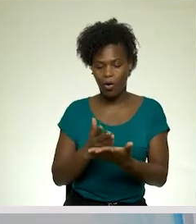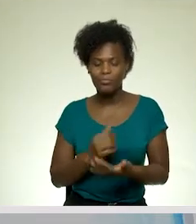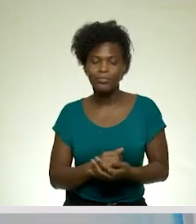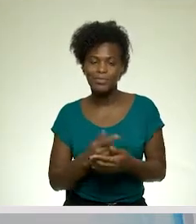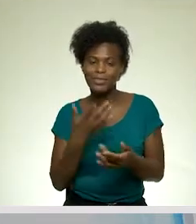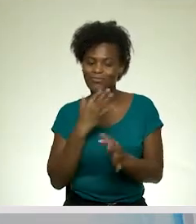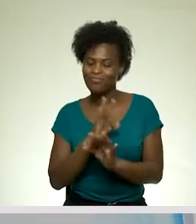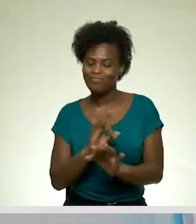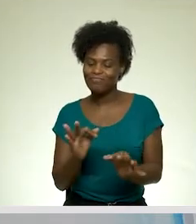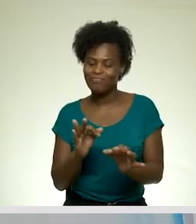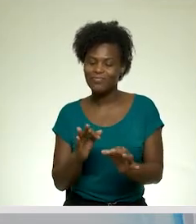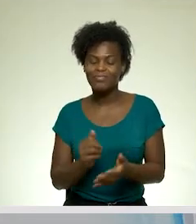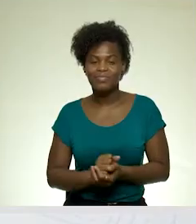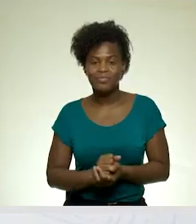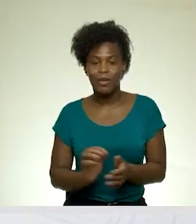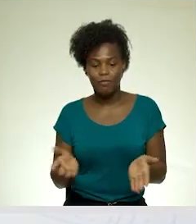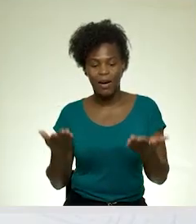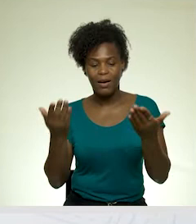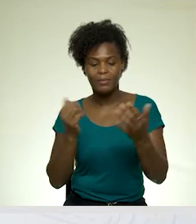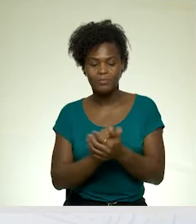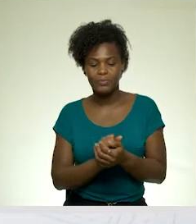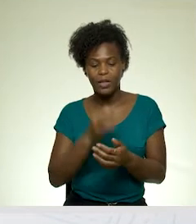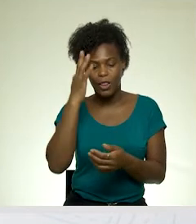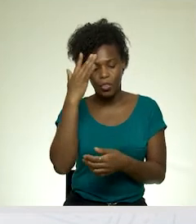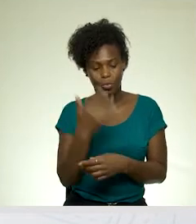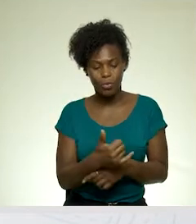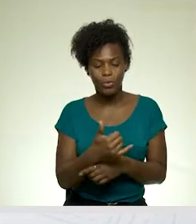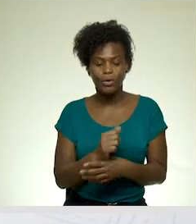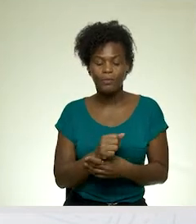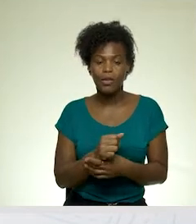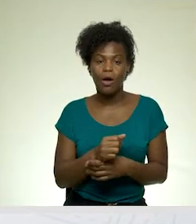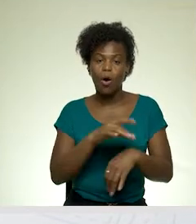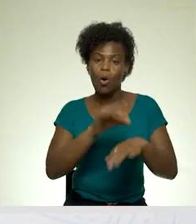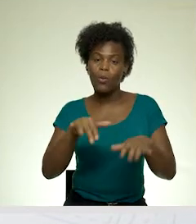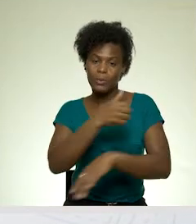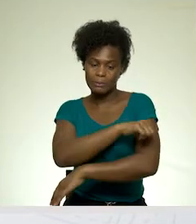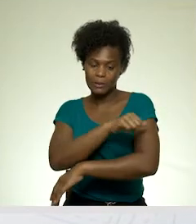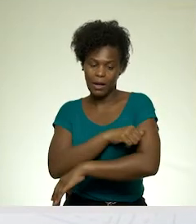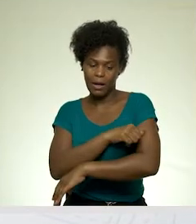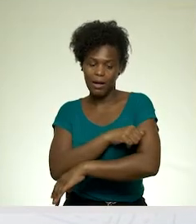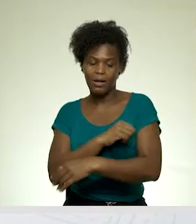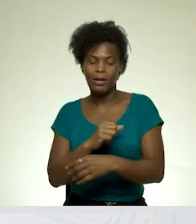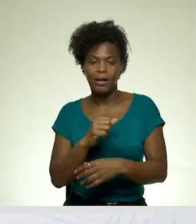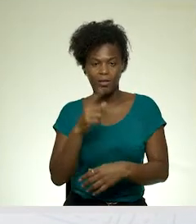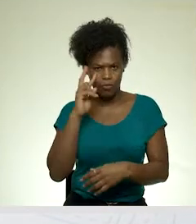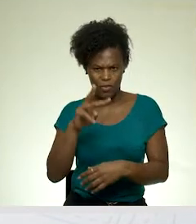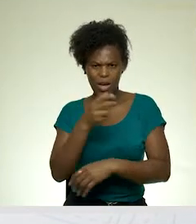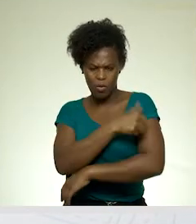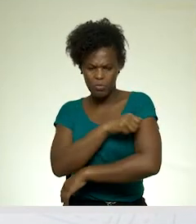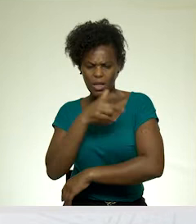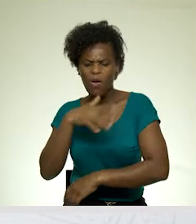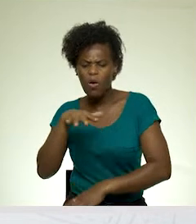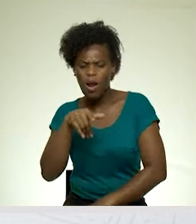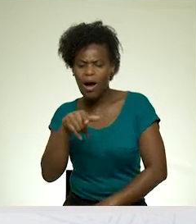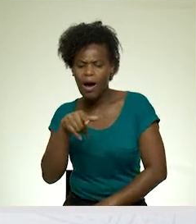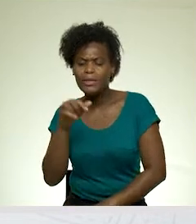bien, super, on y va. 2. L'hôpital. Tu as vu l'hôpital? C'est bien